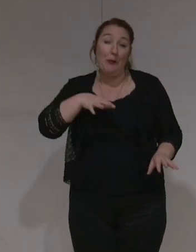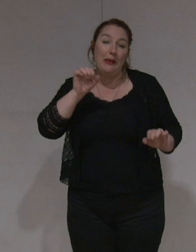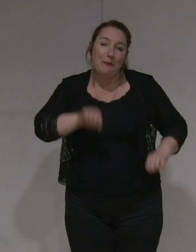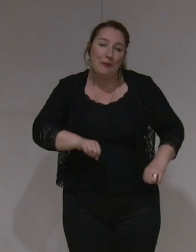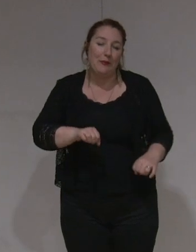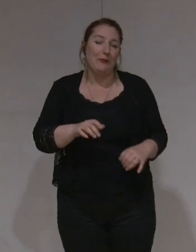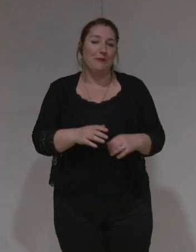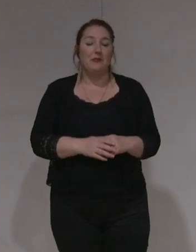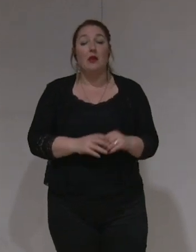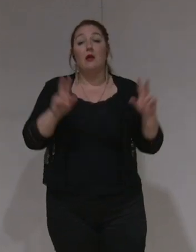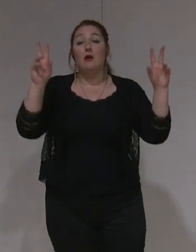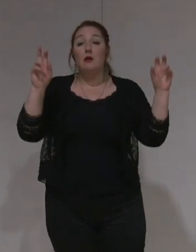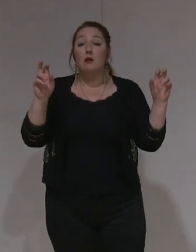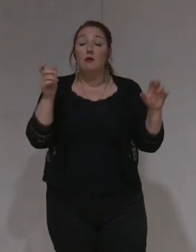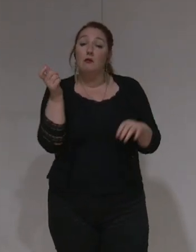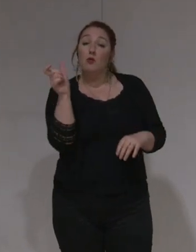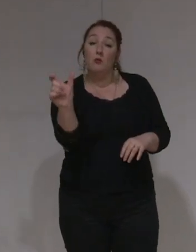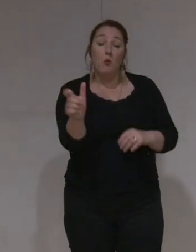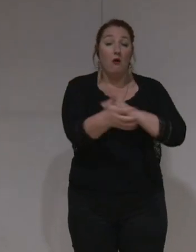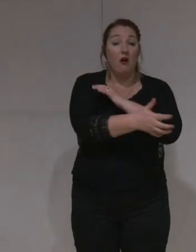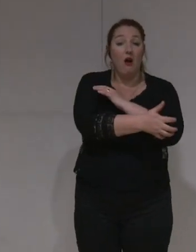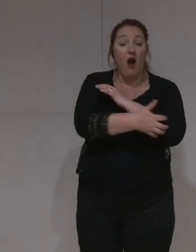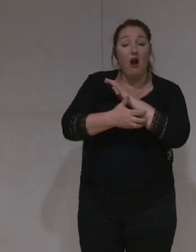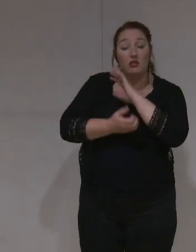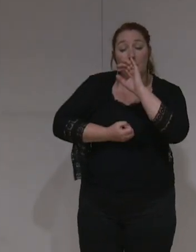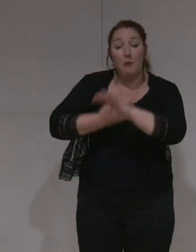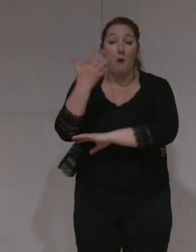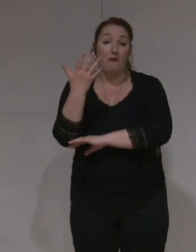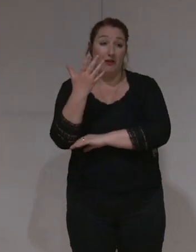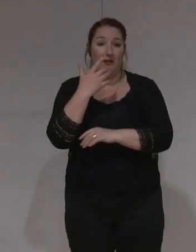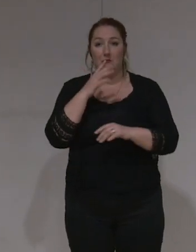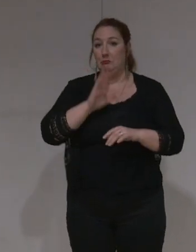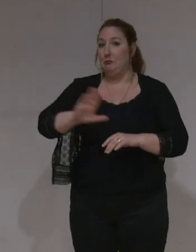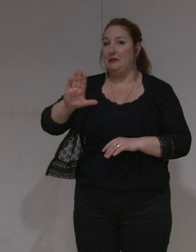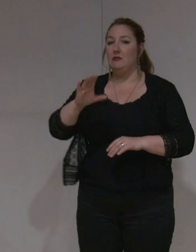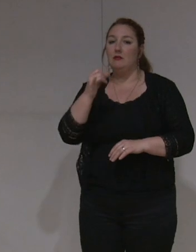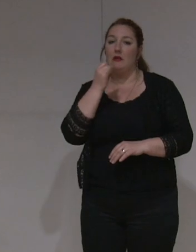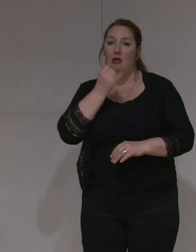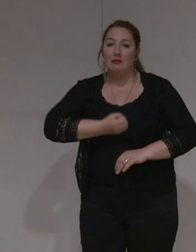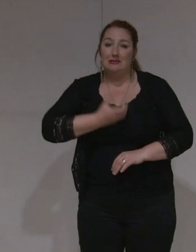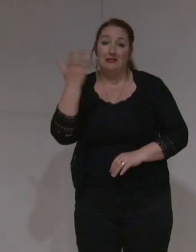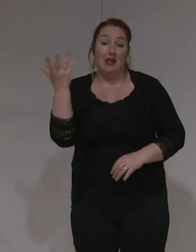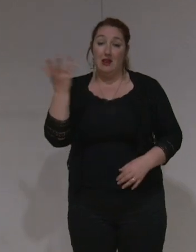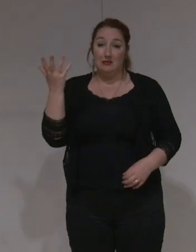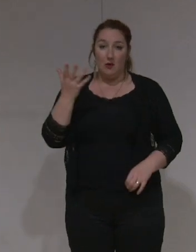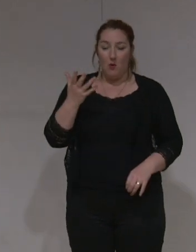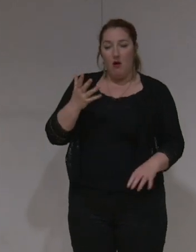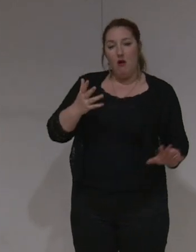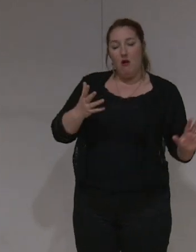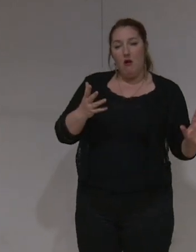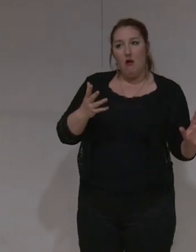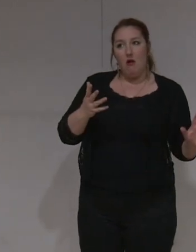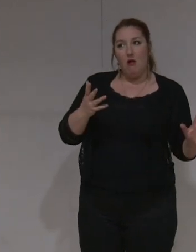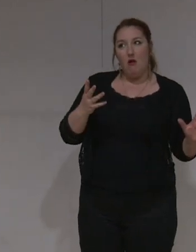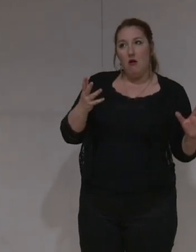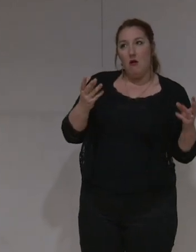terme d'artpova voulait désigner aussi chez certains de ces artistes italiens cette notion d'un art qui